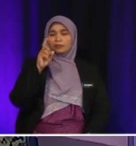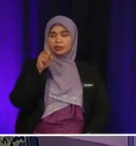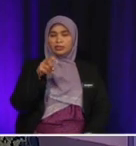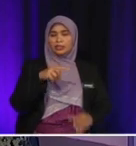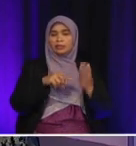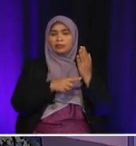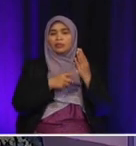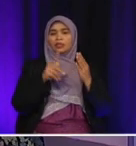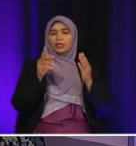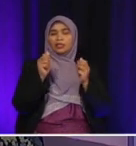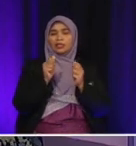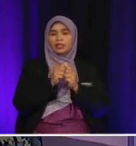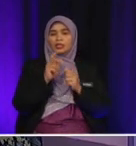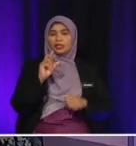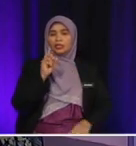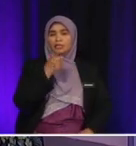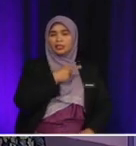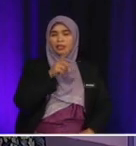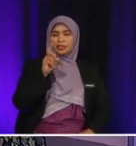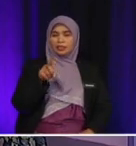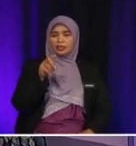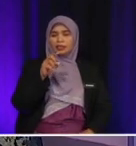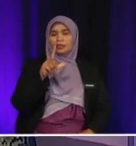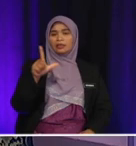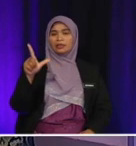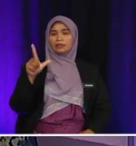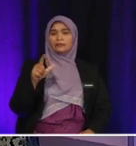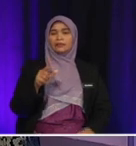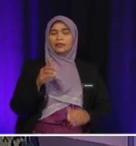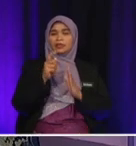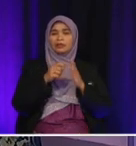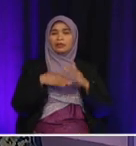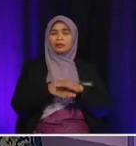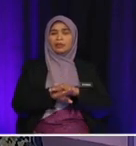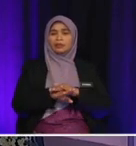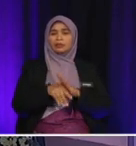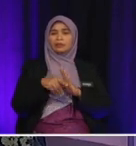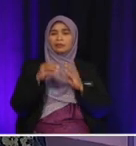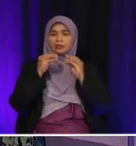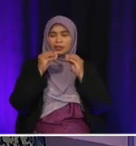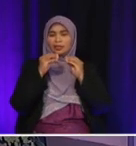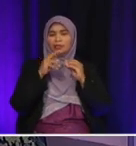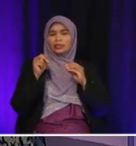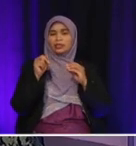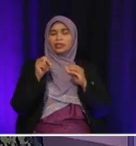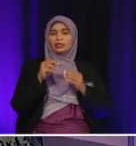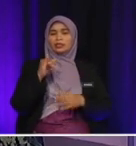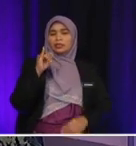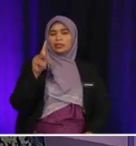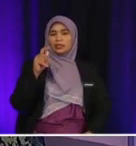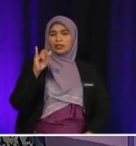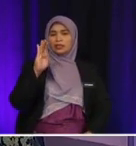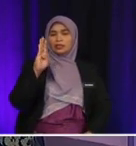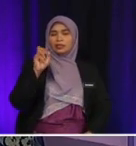dimulakan dengan kita hendaklah termasuklah pengajaran atau iktibar